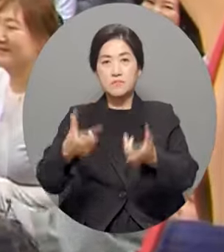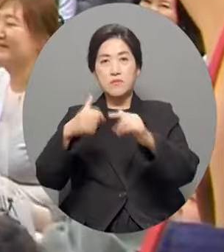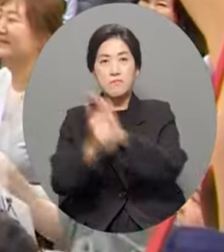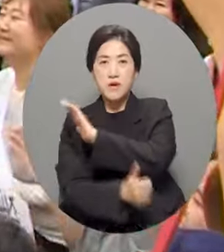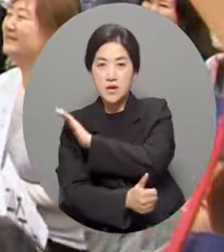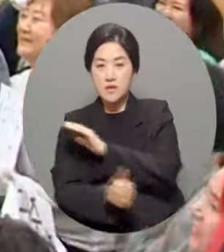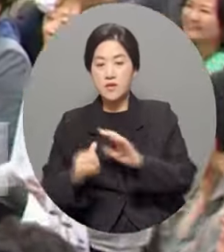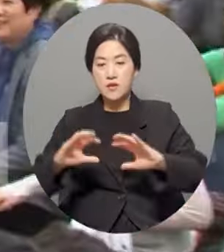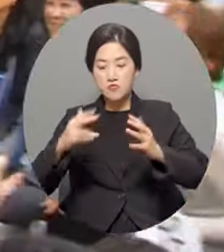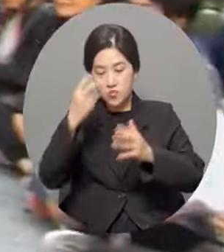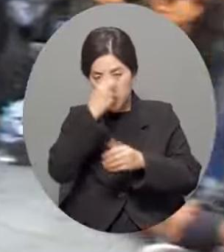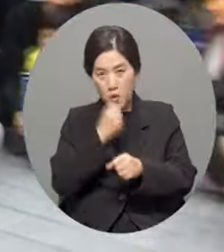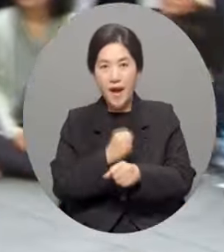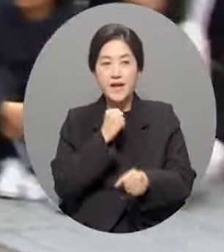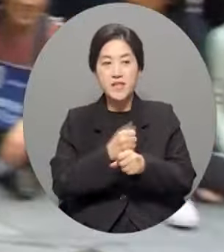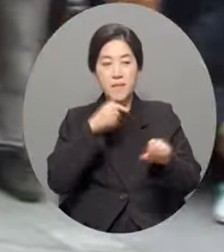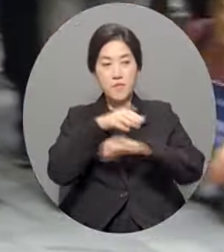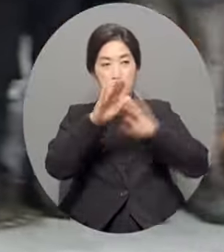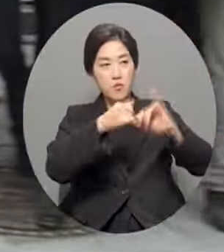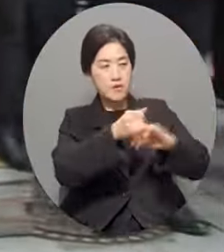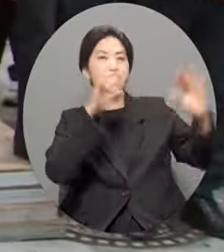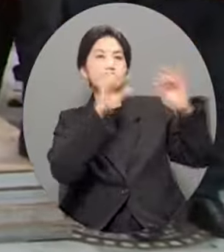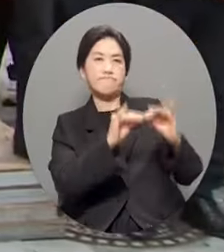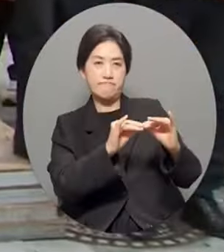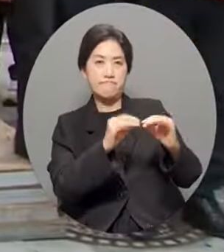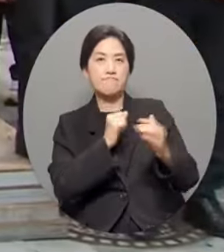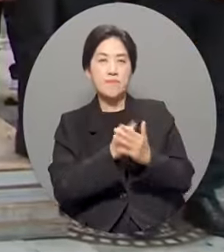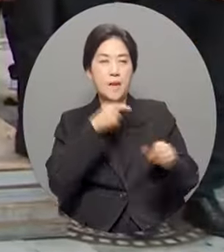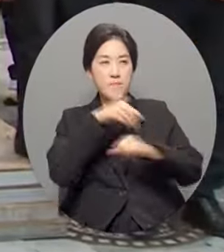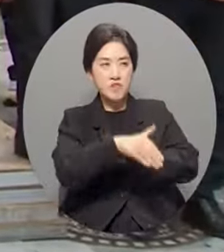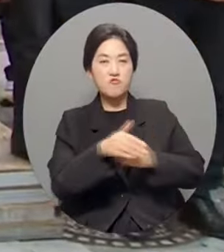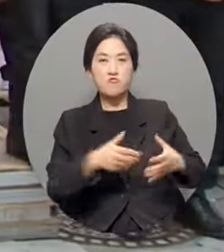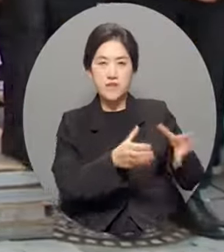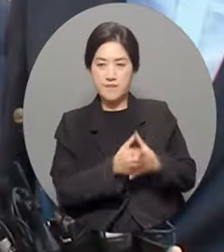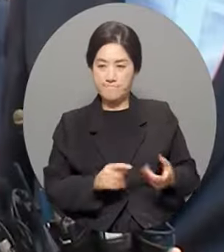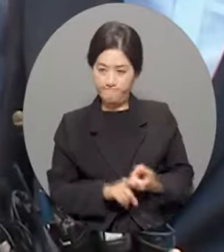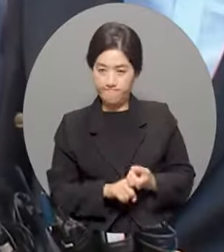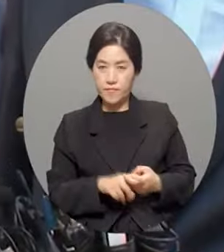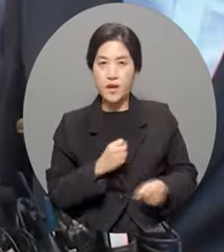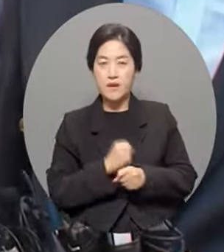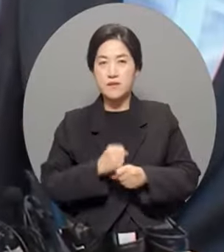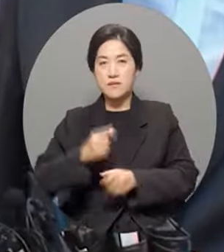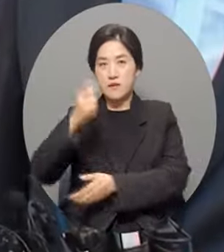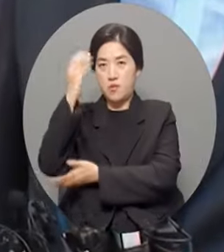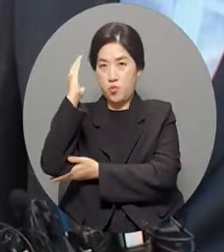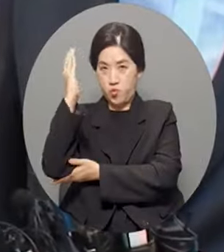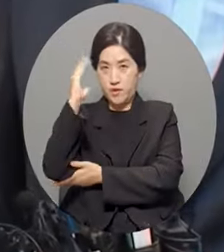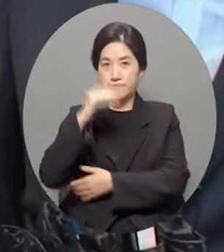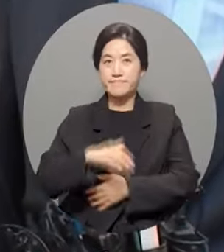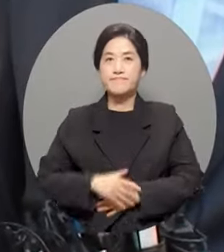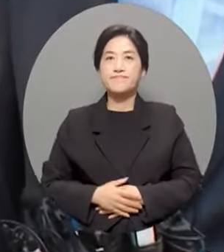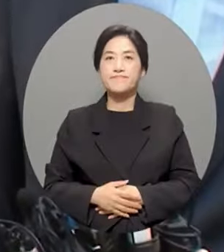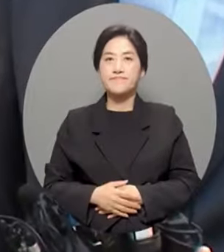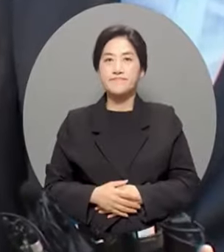국정조사를 추진하기로 한 민주당 공약에 찬성한다면서 거듭 민주당과의 공조를 강조했습니다. MBC 뉴스 박윤수입니다.